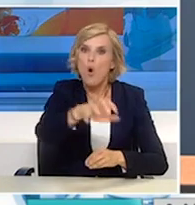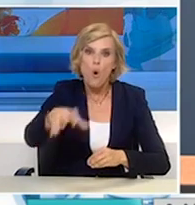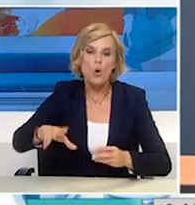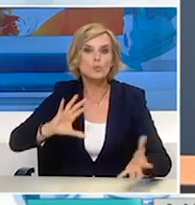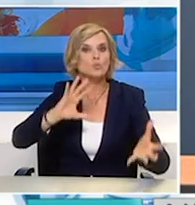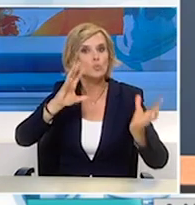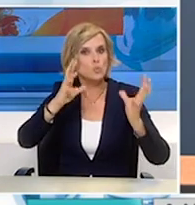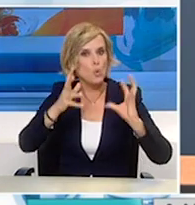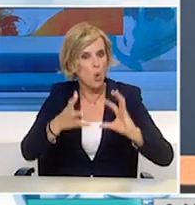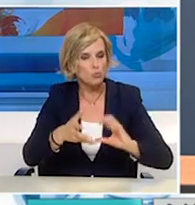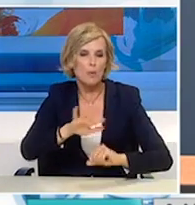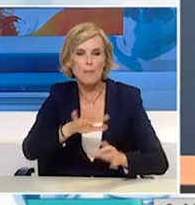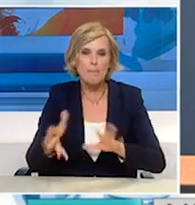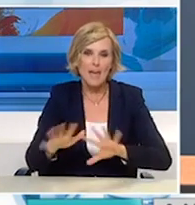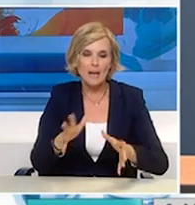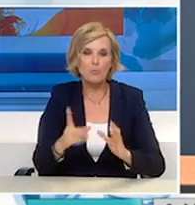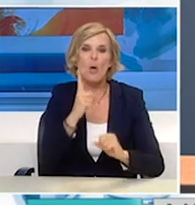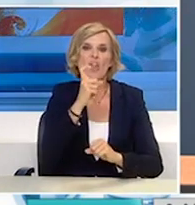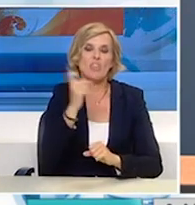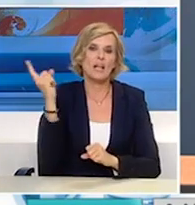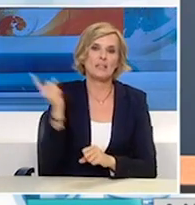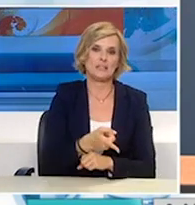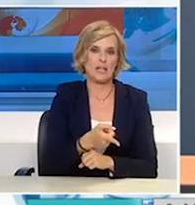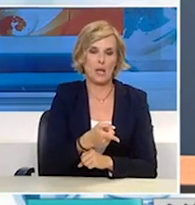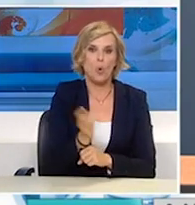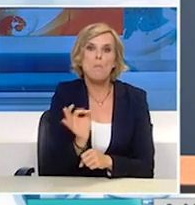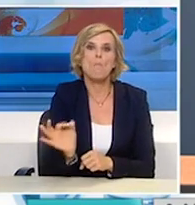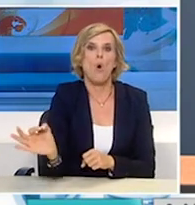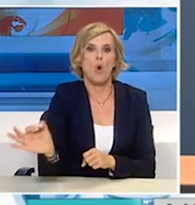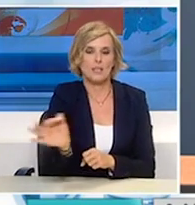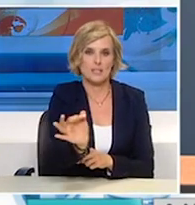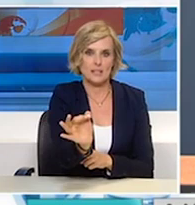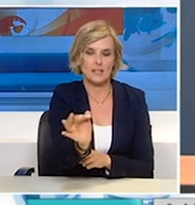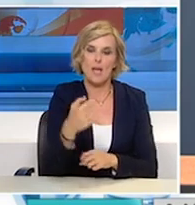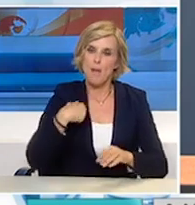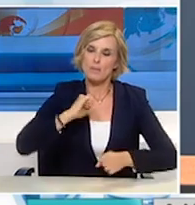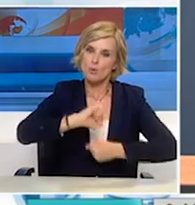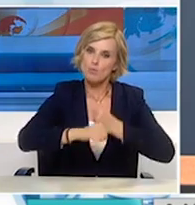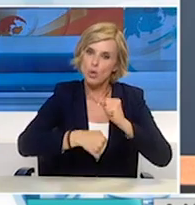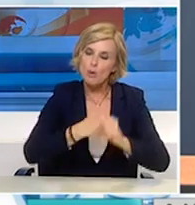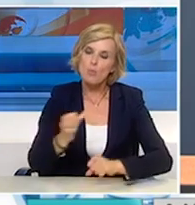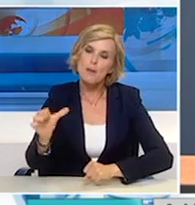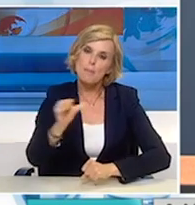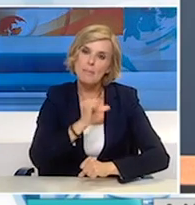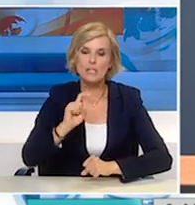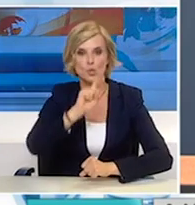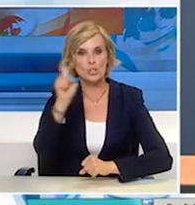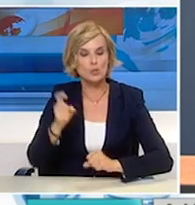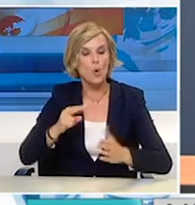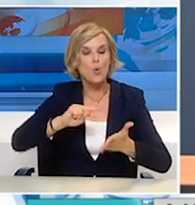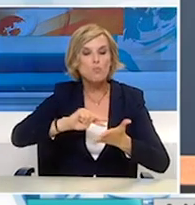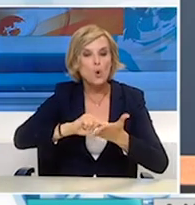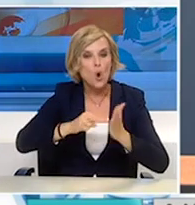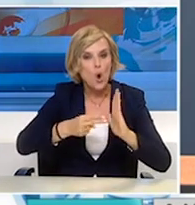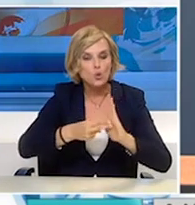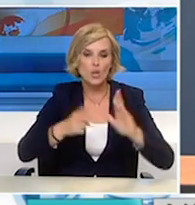μολυνθεί λιγότερο από 10% του πληθυσμού. Ο δρόμος μας προς την επιστροφή θα συνεχιστεί. Με προσοχή, με έλεγχο, με τα